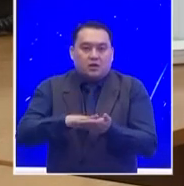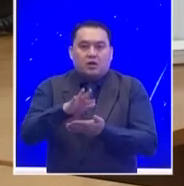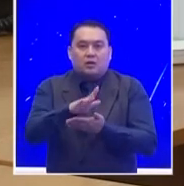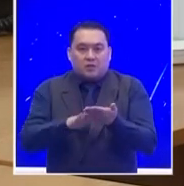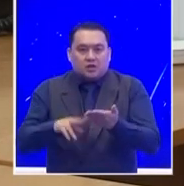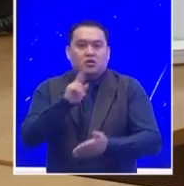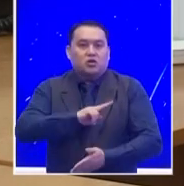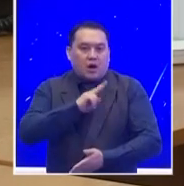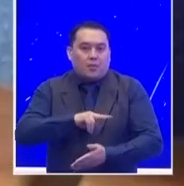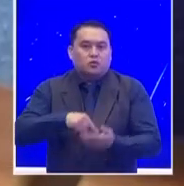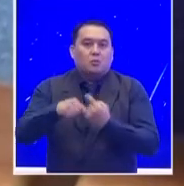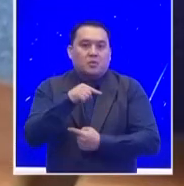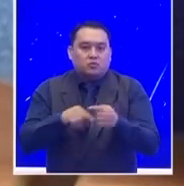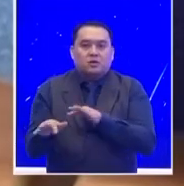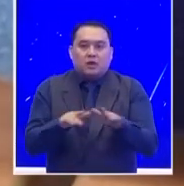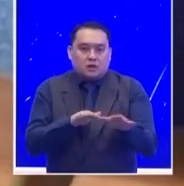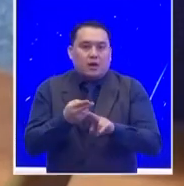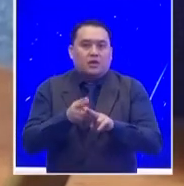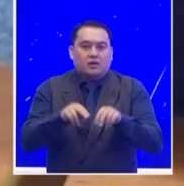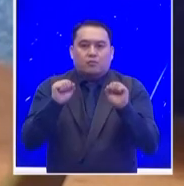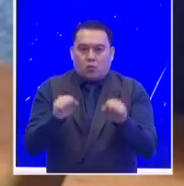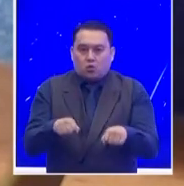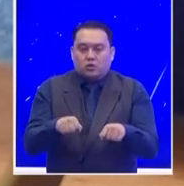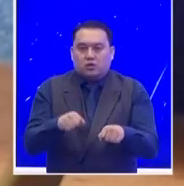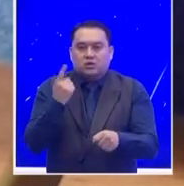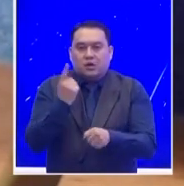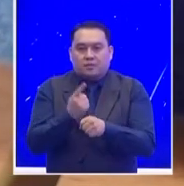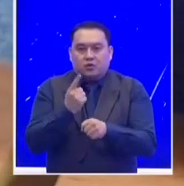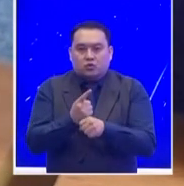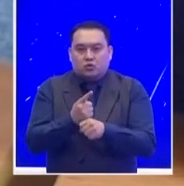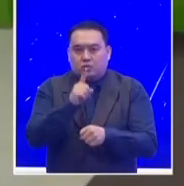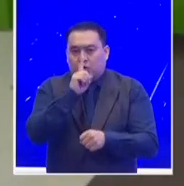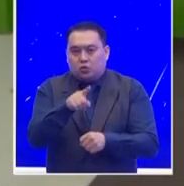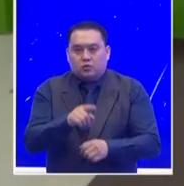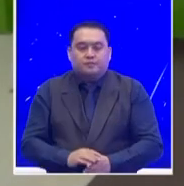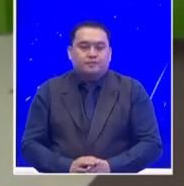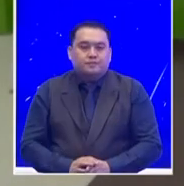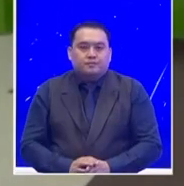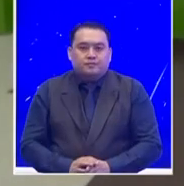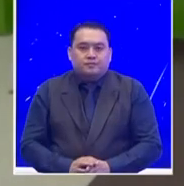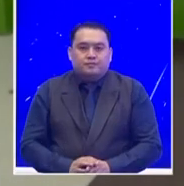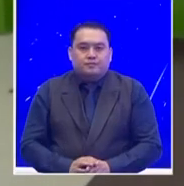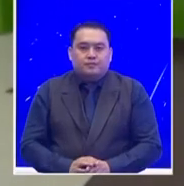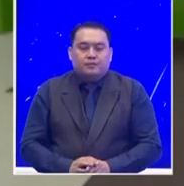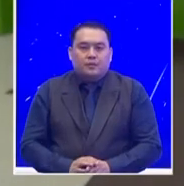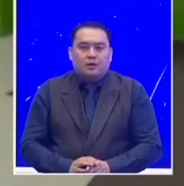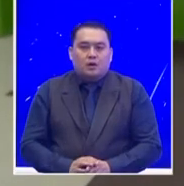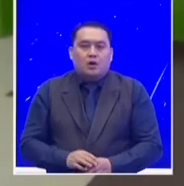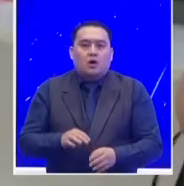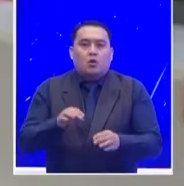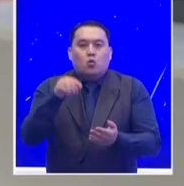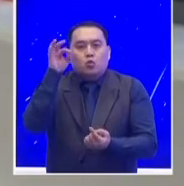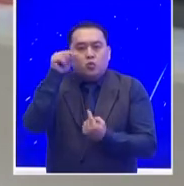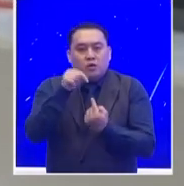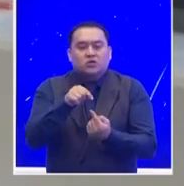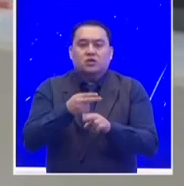начинает работать, заниматься предпринимательской деятельностью, естественно, мораторий на него распространяться не будет. Сотрудники Департамента госдоходов уточнили, что